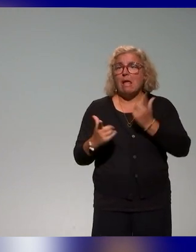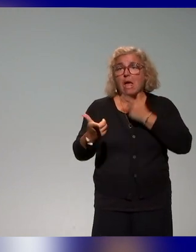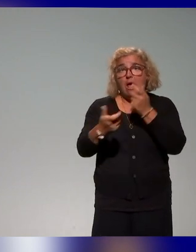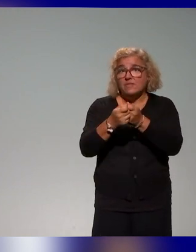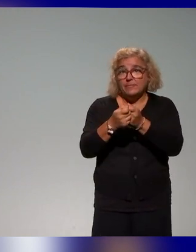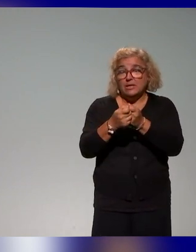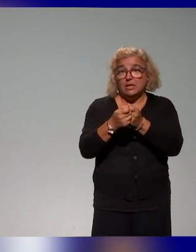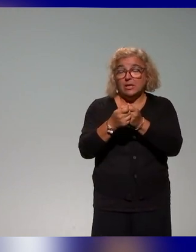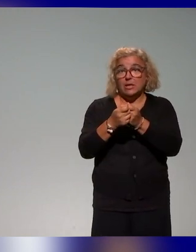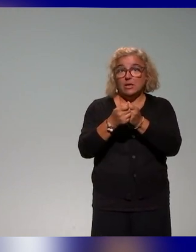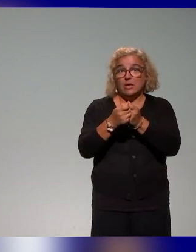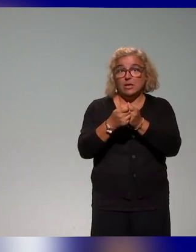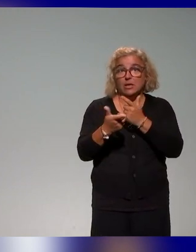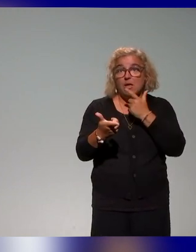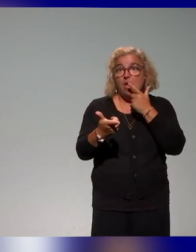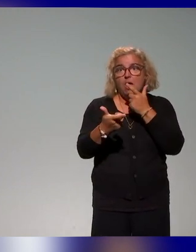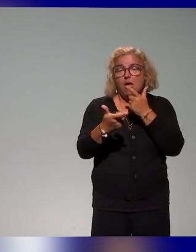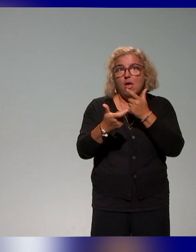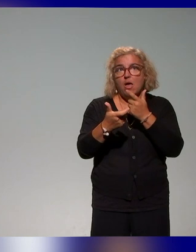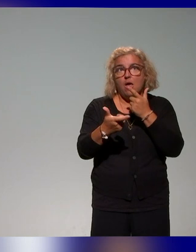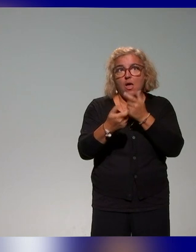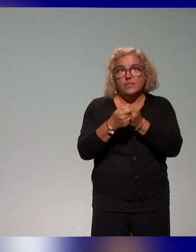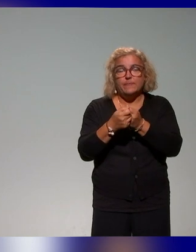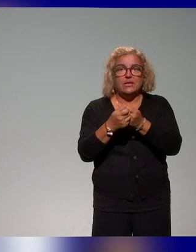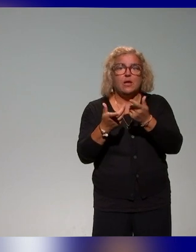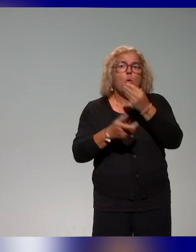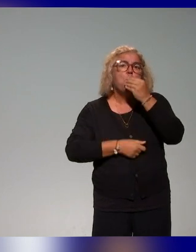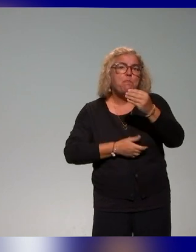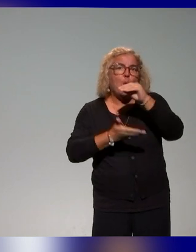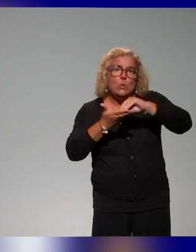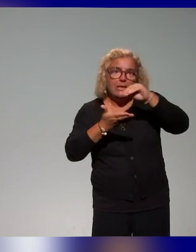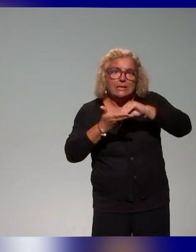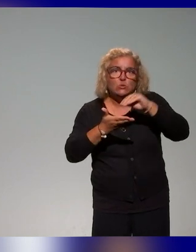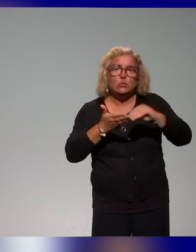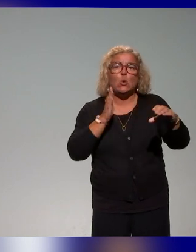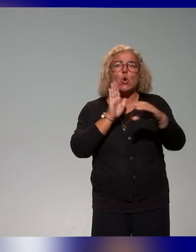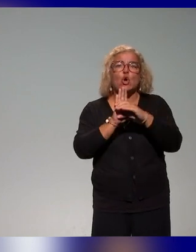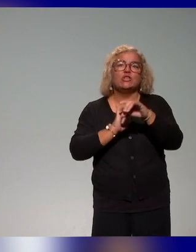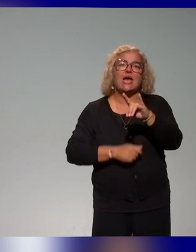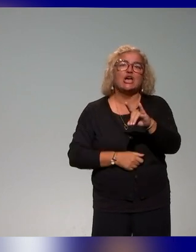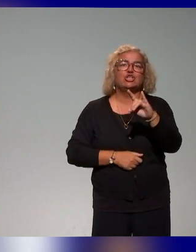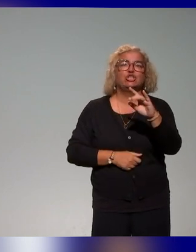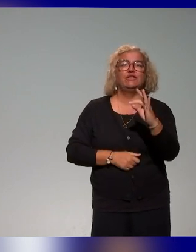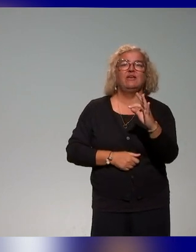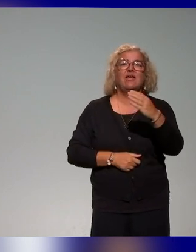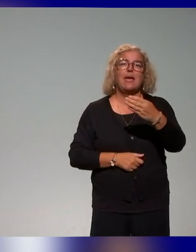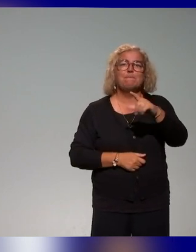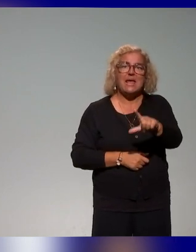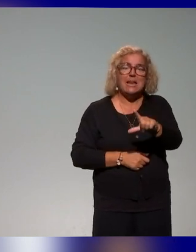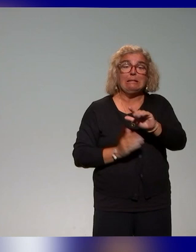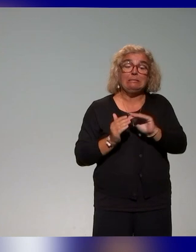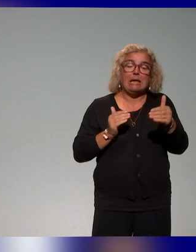différents outils. C'est de la bonne écriture du code HTML ou PHP qui se trouve derrière